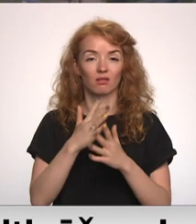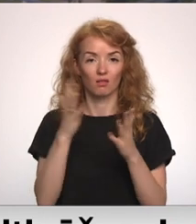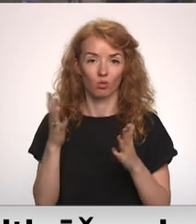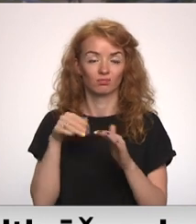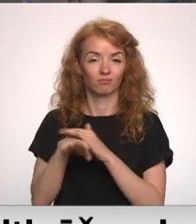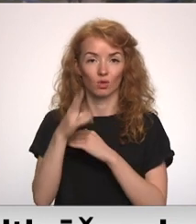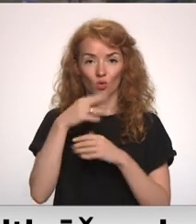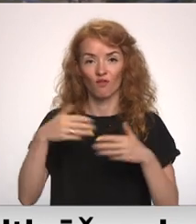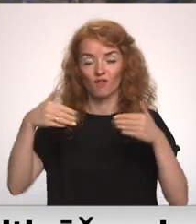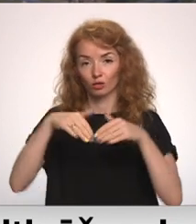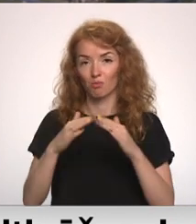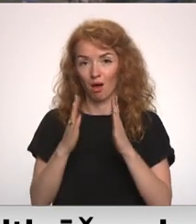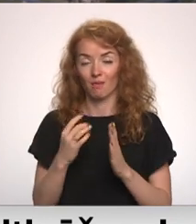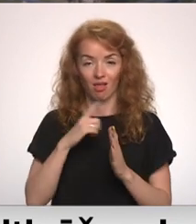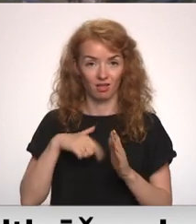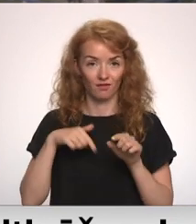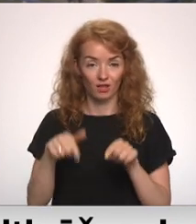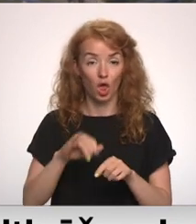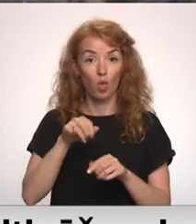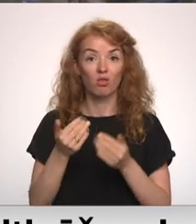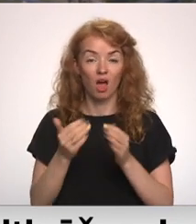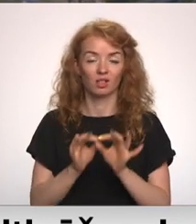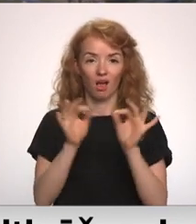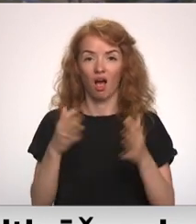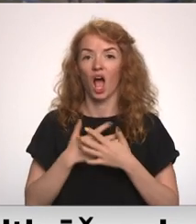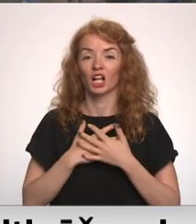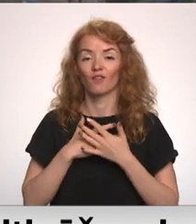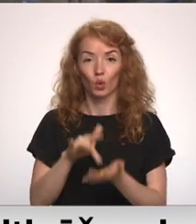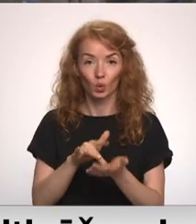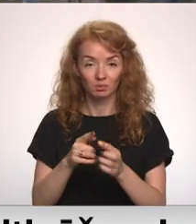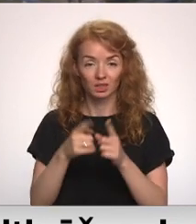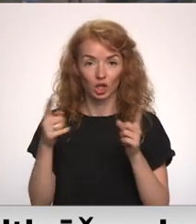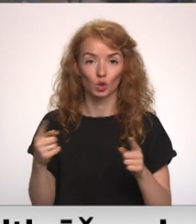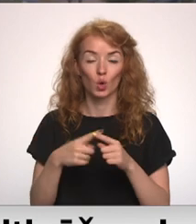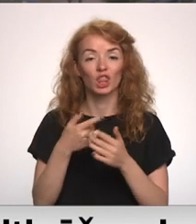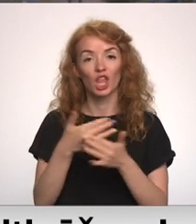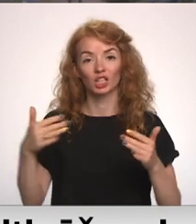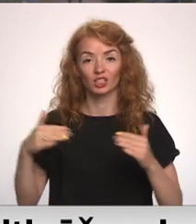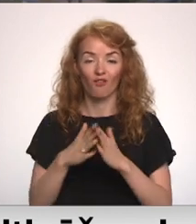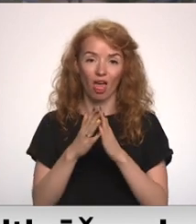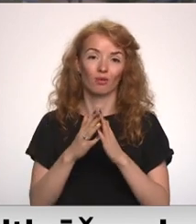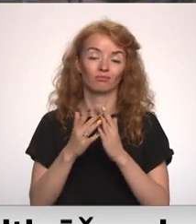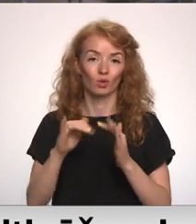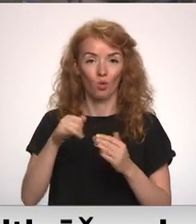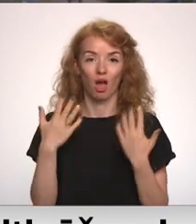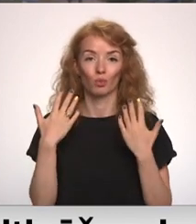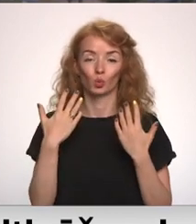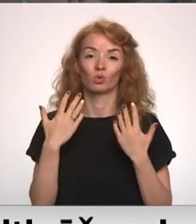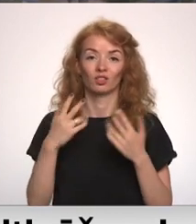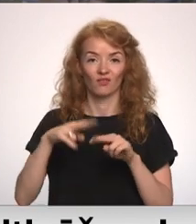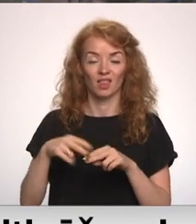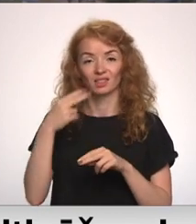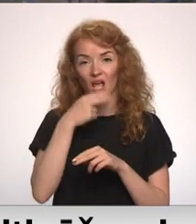Tie ir viesunami un brīvdienu mājas, jo sāksies aktīvā turisma sezona un dažādu svētku svinēšana, kas atpūtas vietu saimniekiem liek